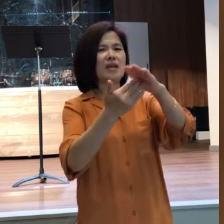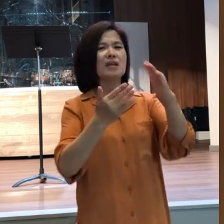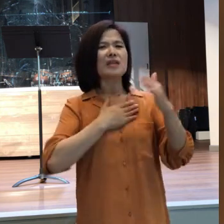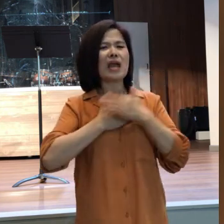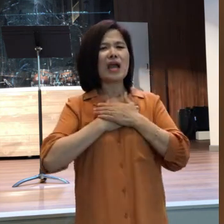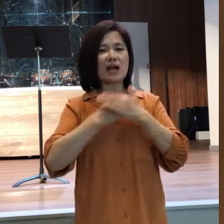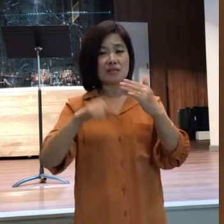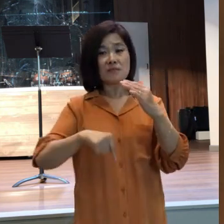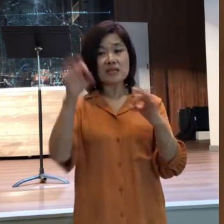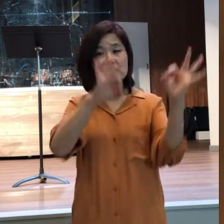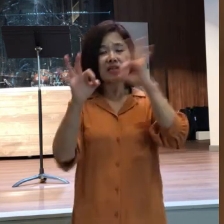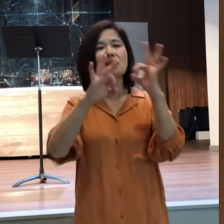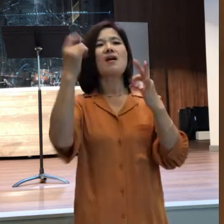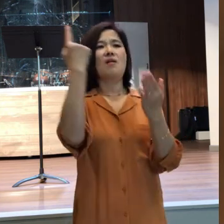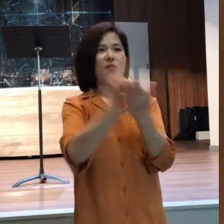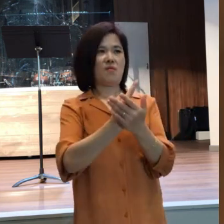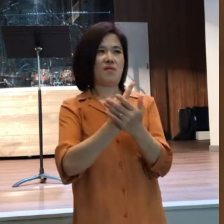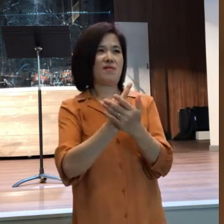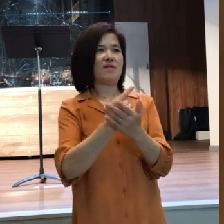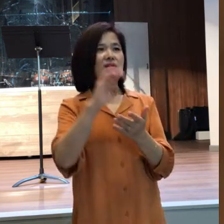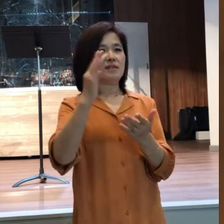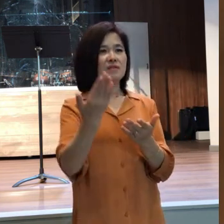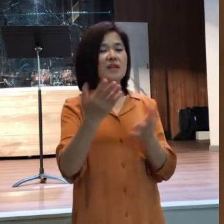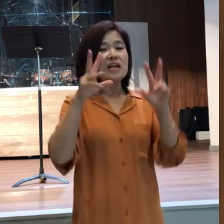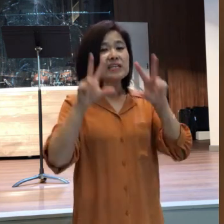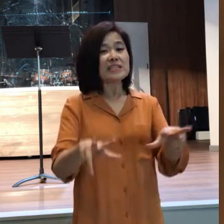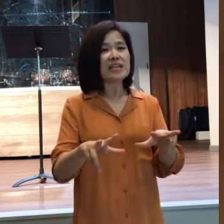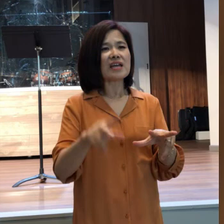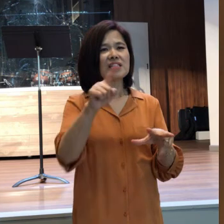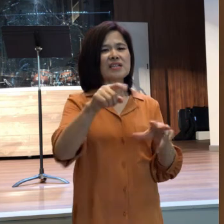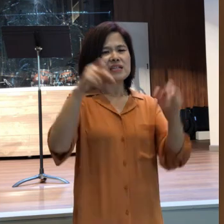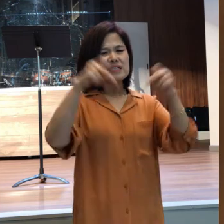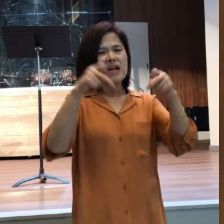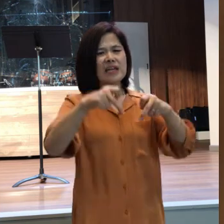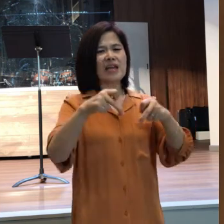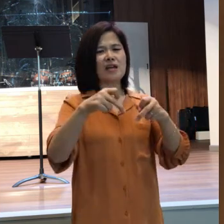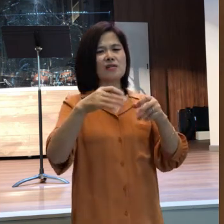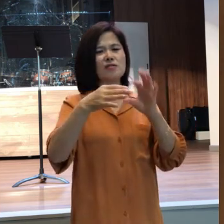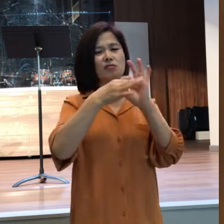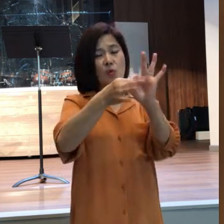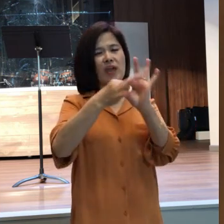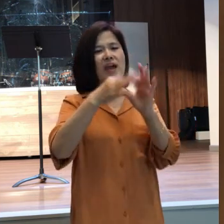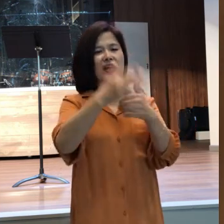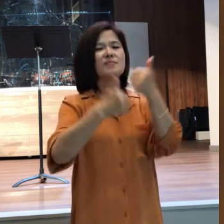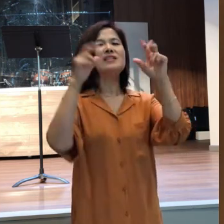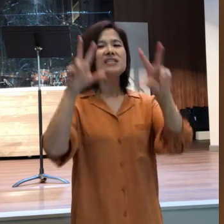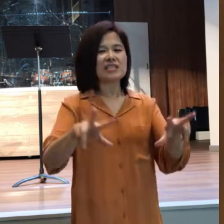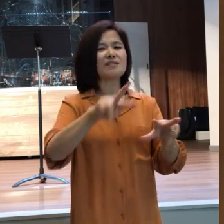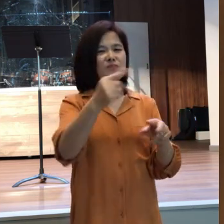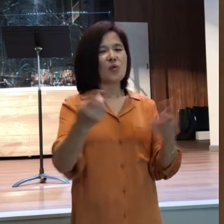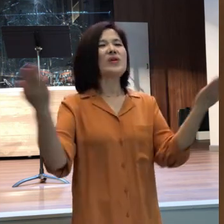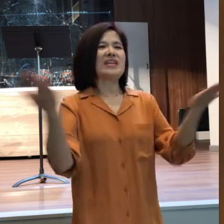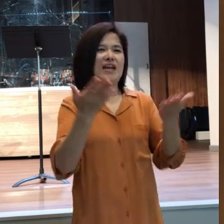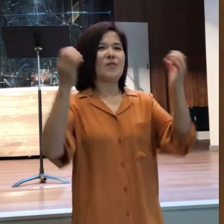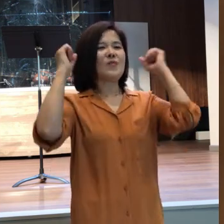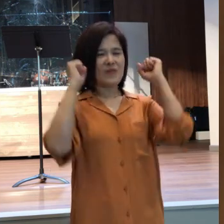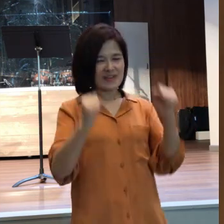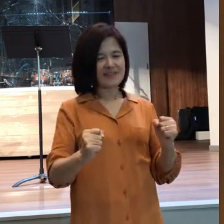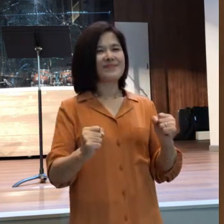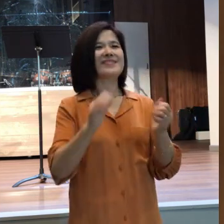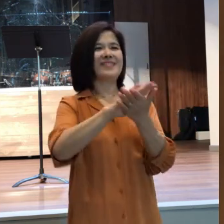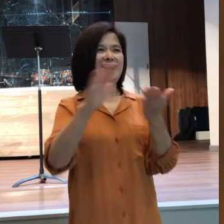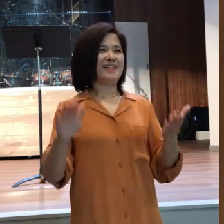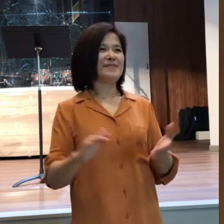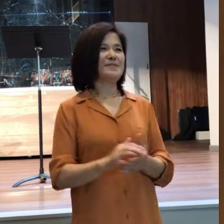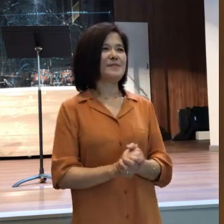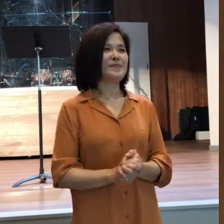내 가슴에 찾아오셨습니다. 그리고 이제 이 장애를 통해 하나님은 지금도 일하고 계십니다.